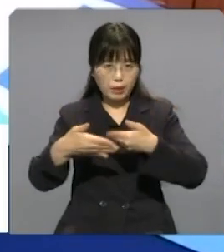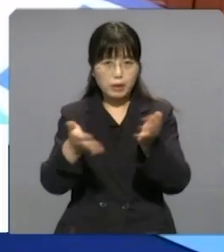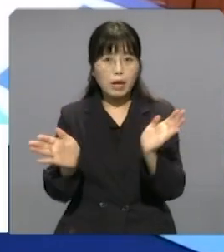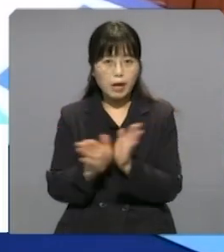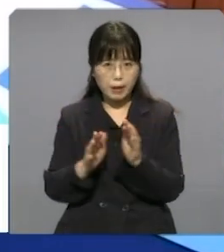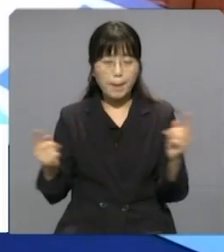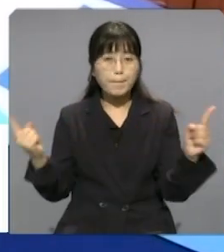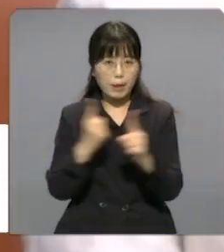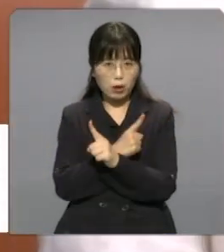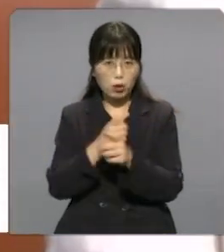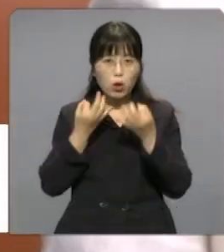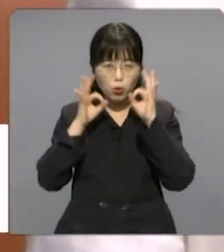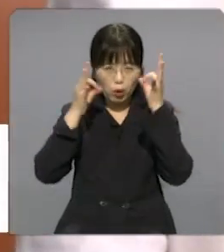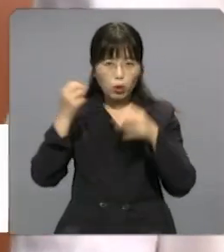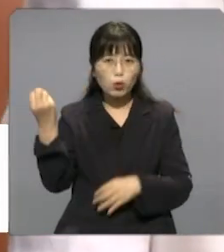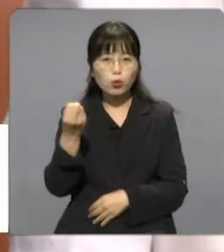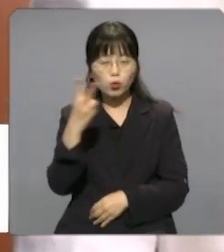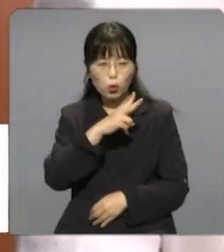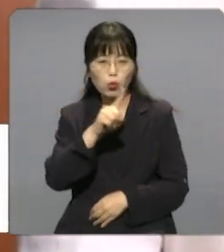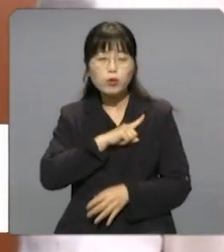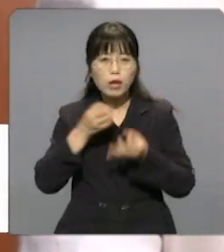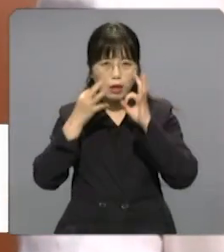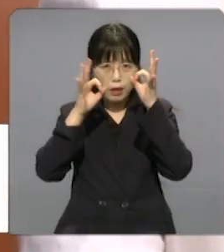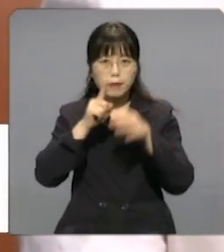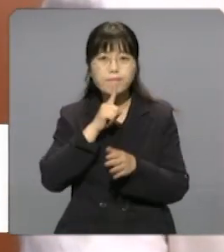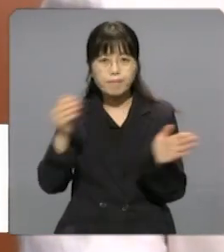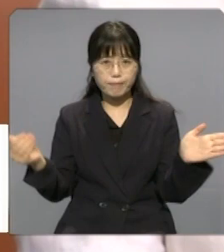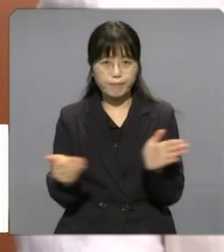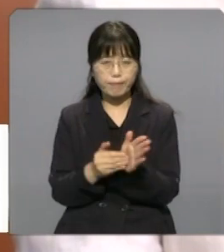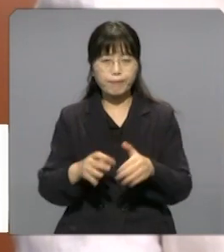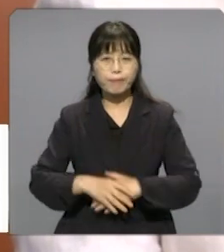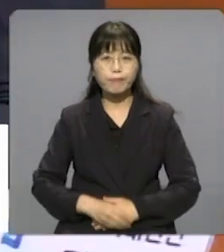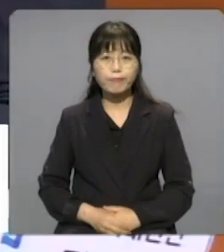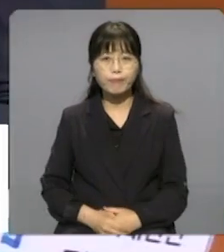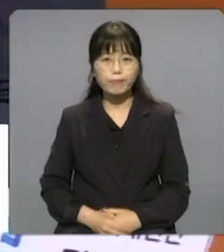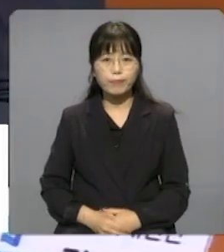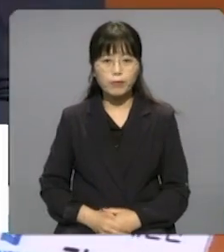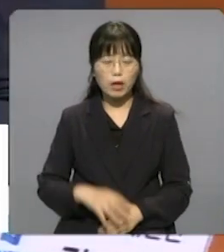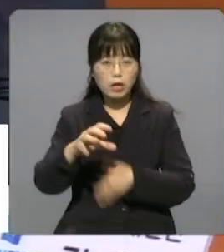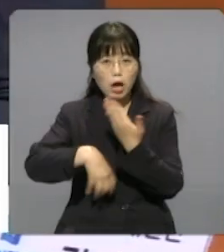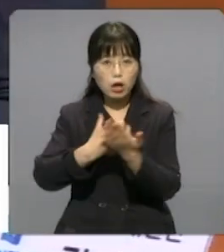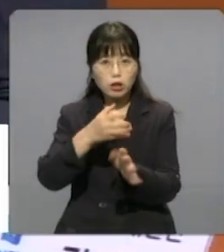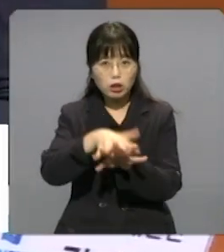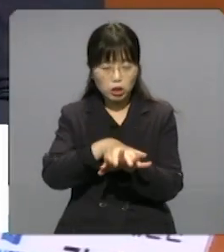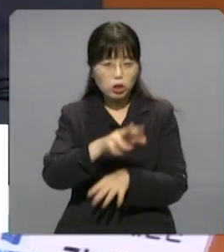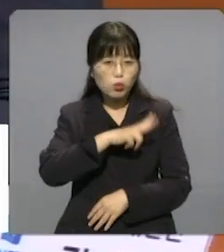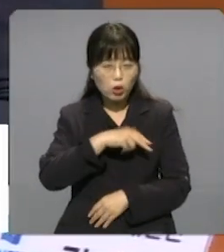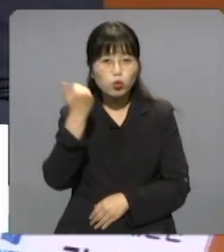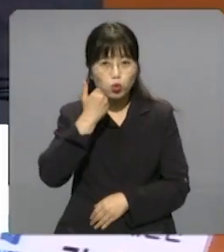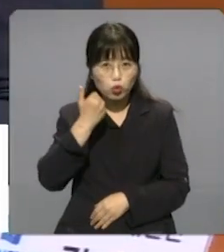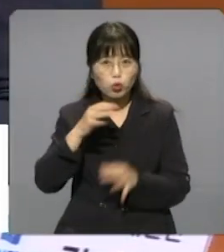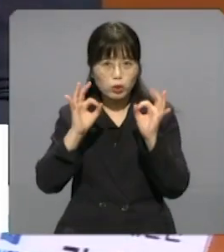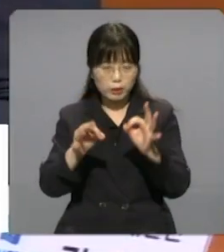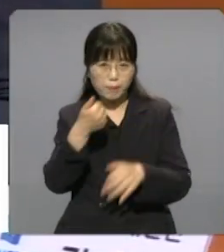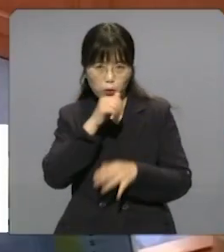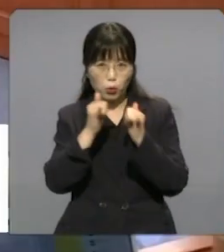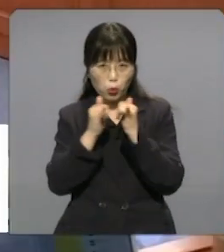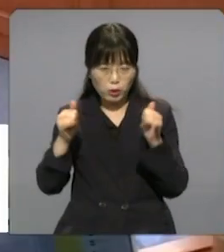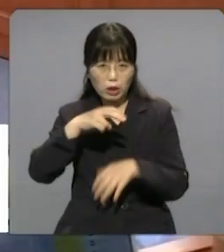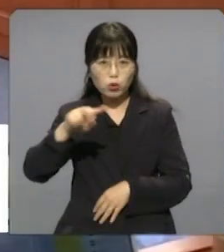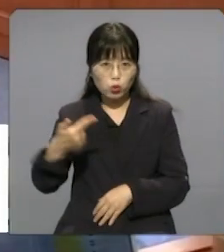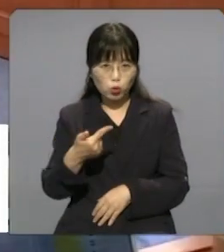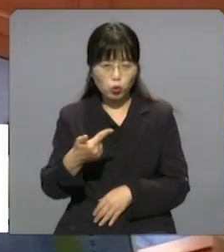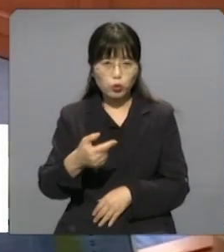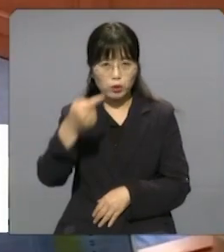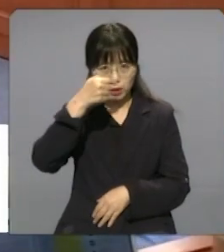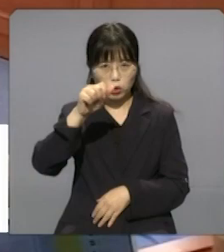정당으로 거듭나는 데 노력하고 최선을 다할 것이라고 말했습니다. 혁신기구 위원으로는 김남희 변호사와 윤형중